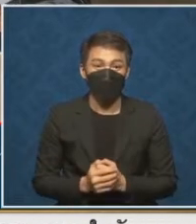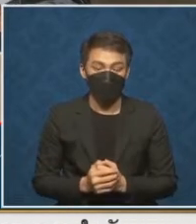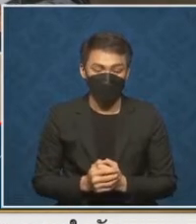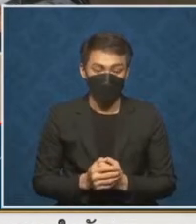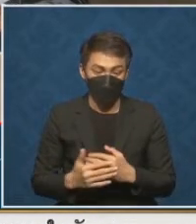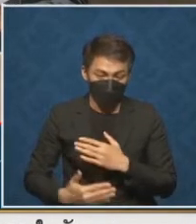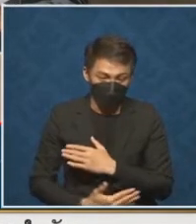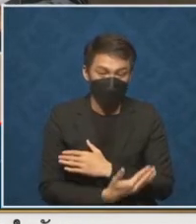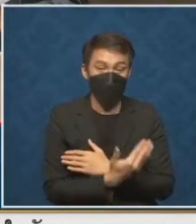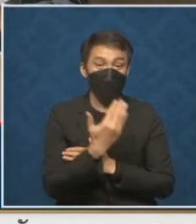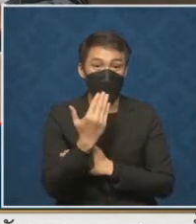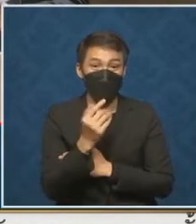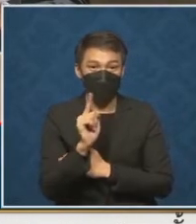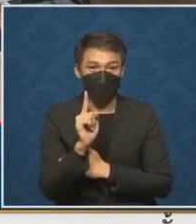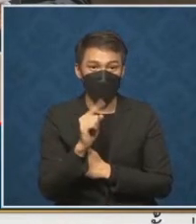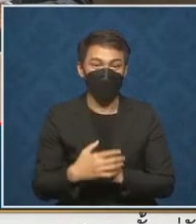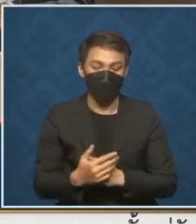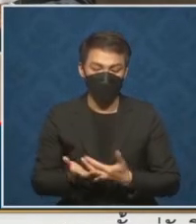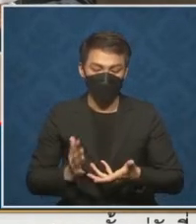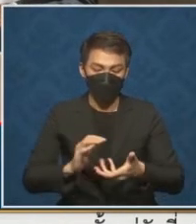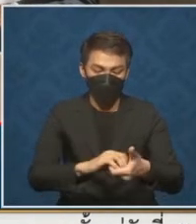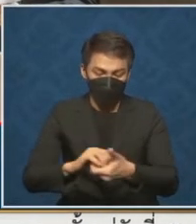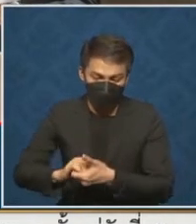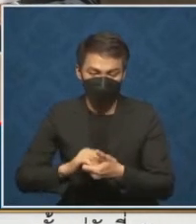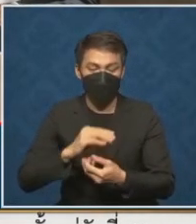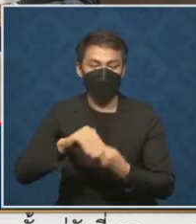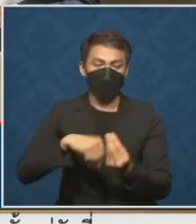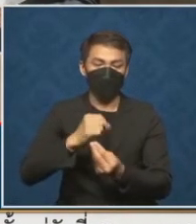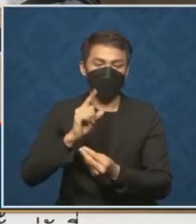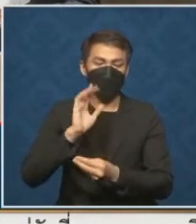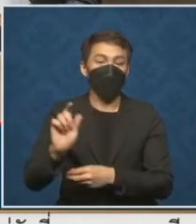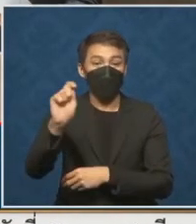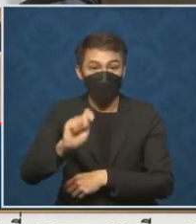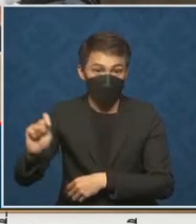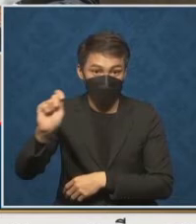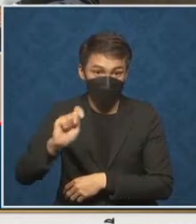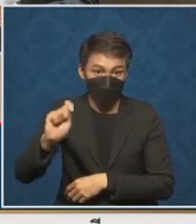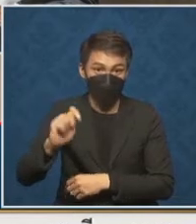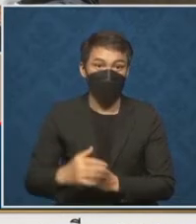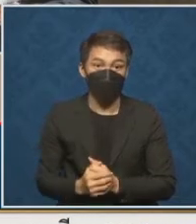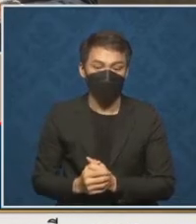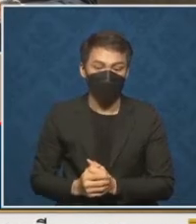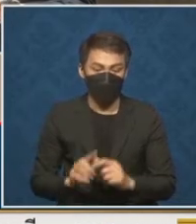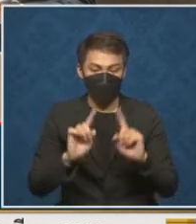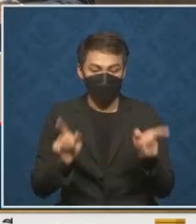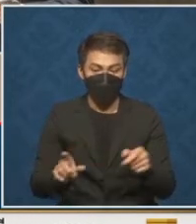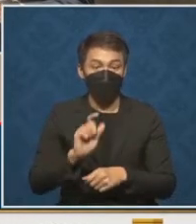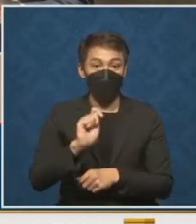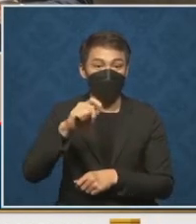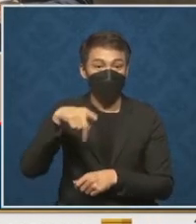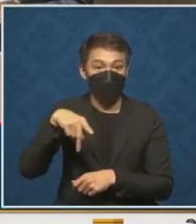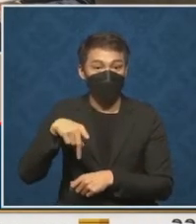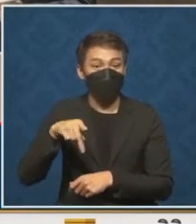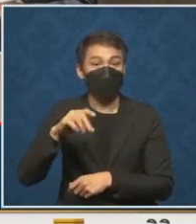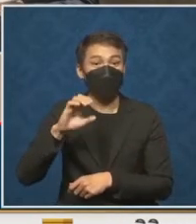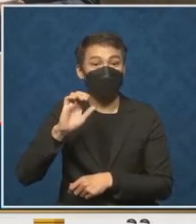กลุ่มความร่วมมือทางเศรษฐกิจในเอเชียแปซิฟิกในวงเล็บ Apexมีการเลือกตั้งย้อนยุค